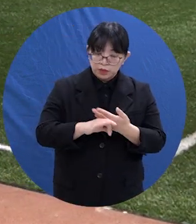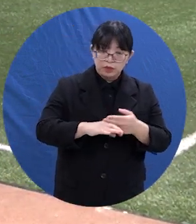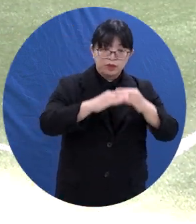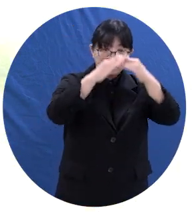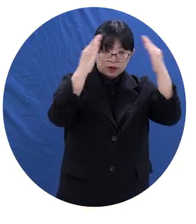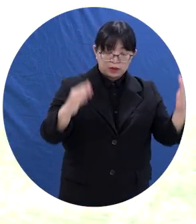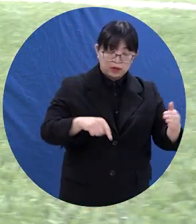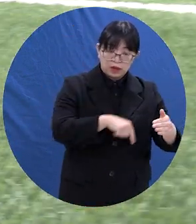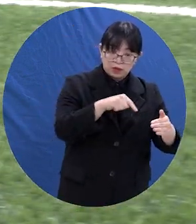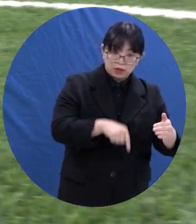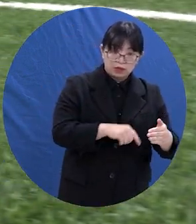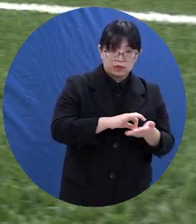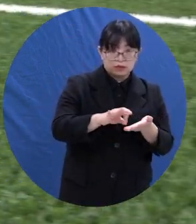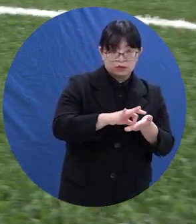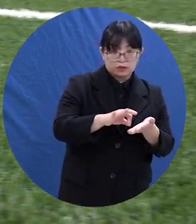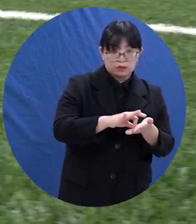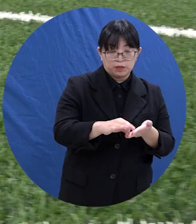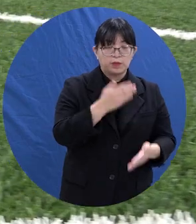됐습니다.